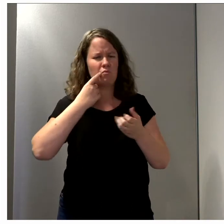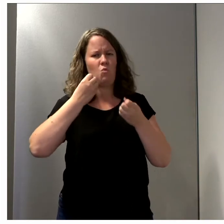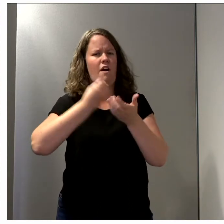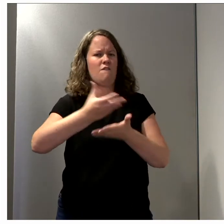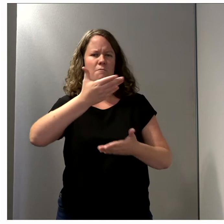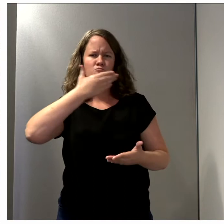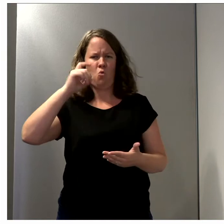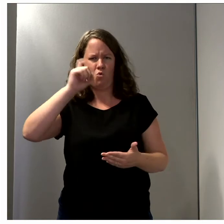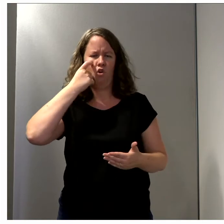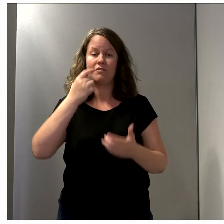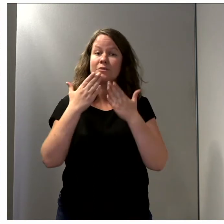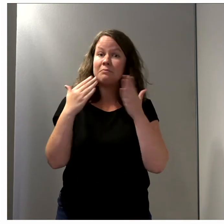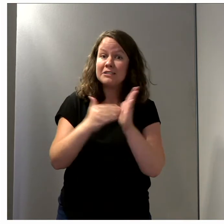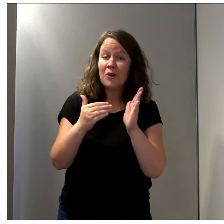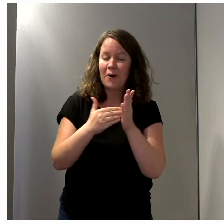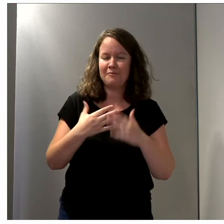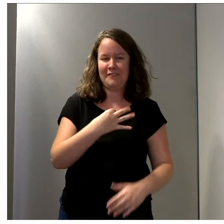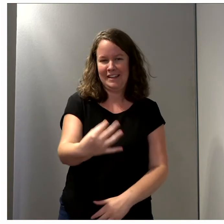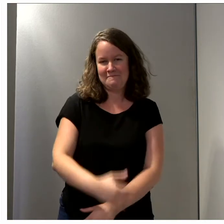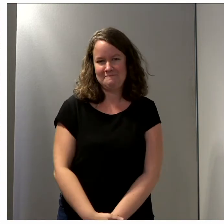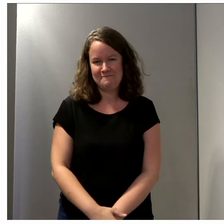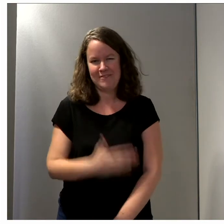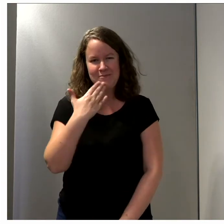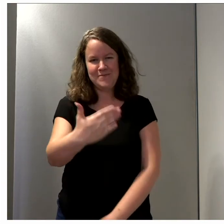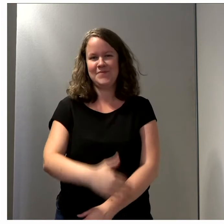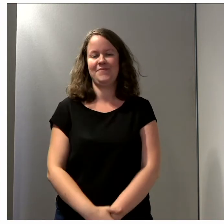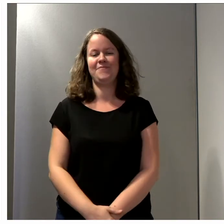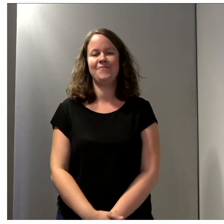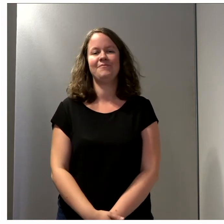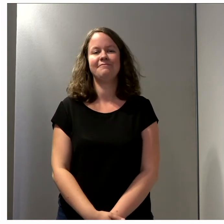événements. Voilà. Mais merci encore, merci.